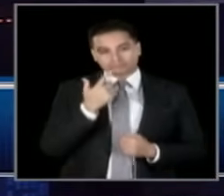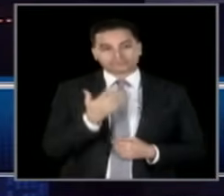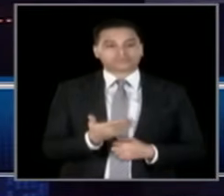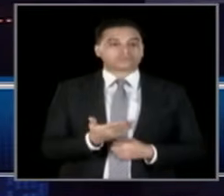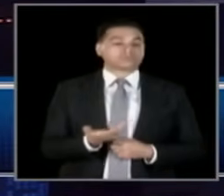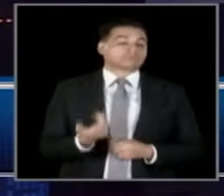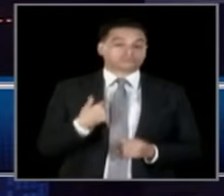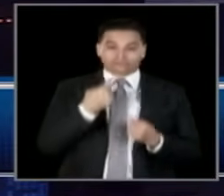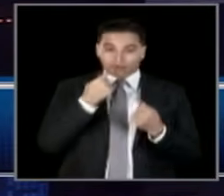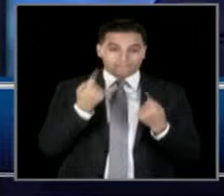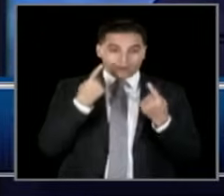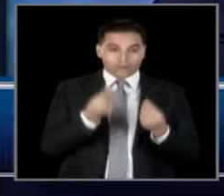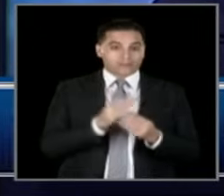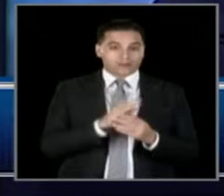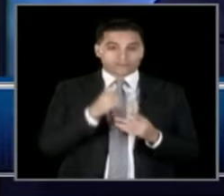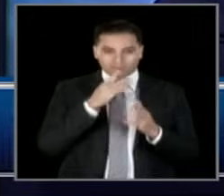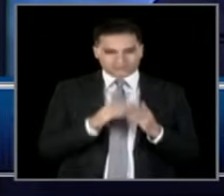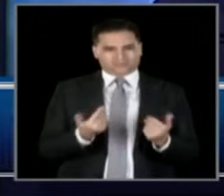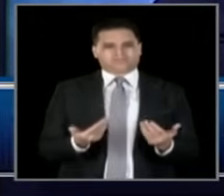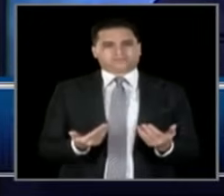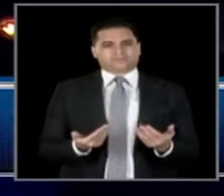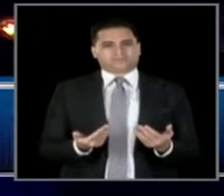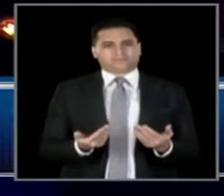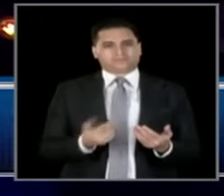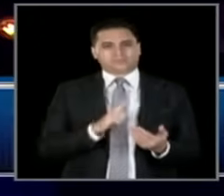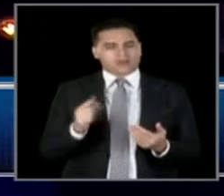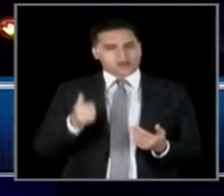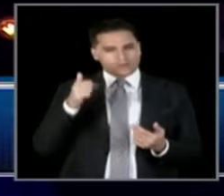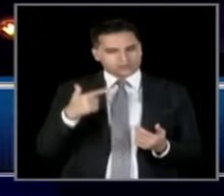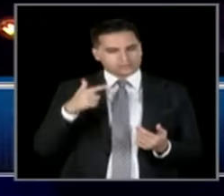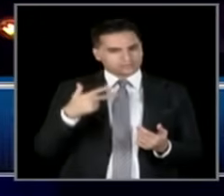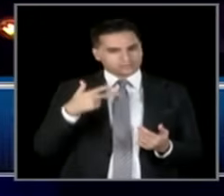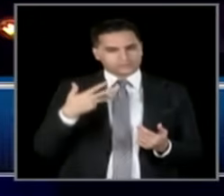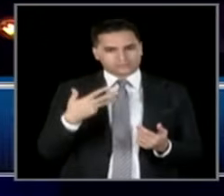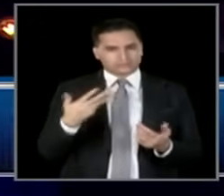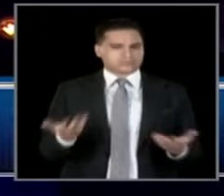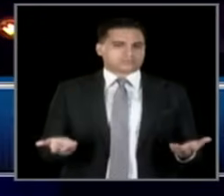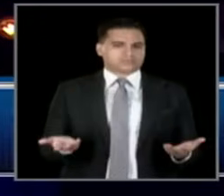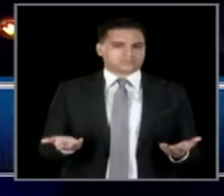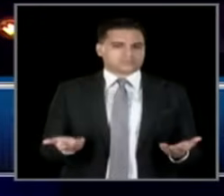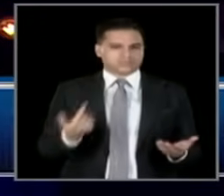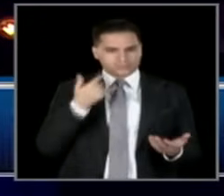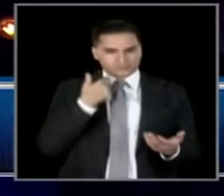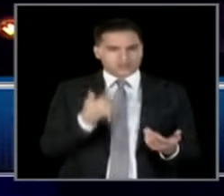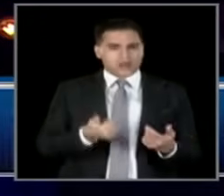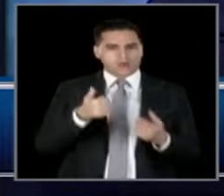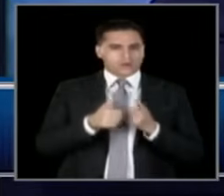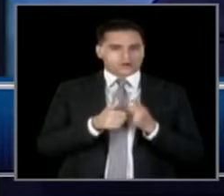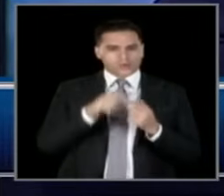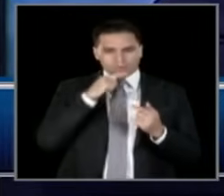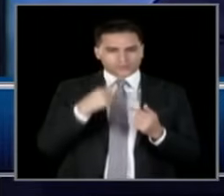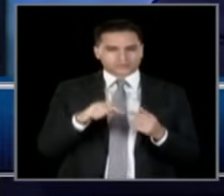مش هقولك أي معلومات. مصر. مصر ولا الأولى ولا الثانية ولا الثالثة. الأولى